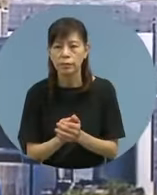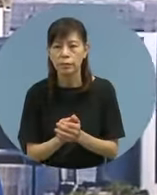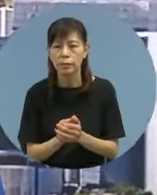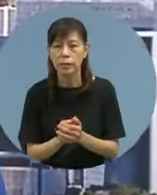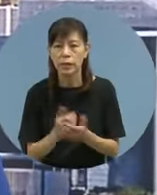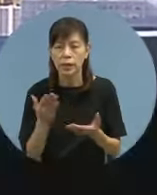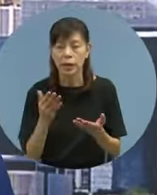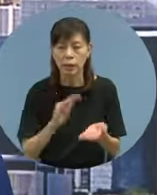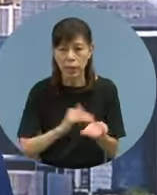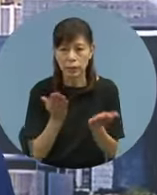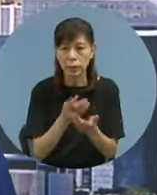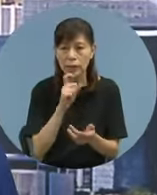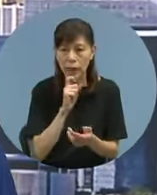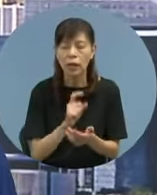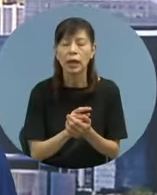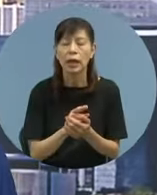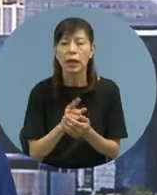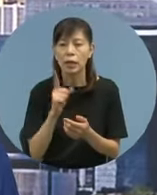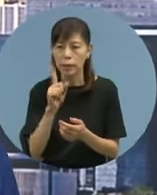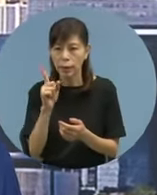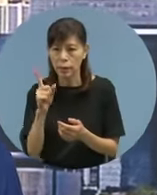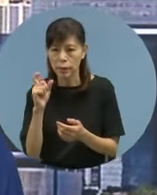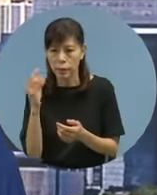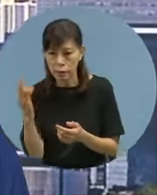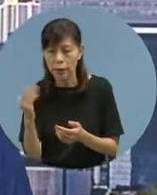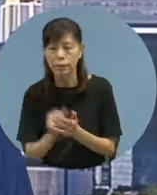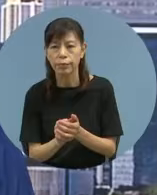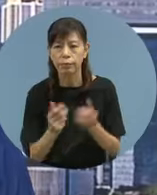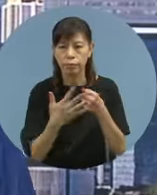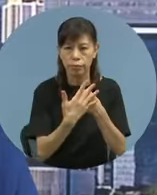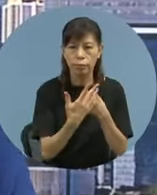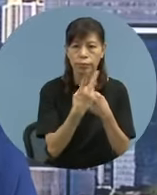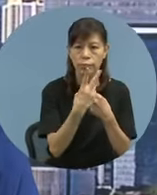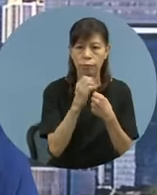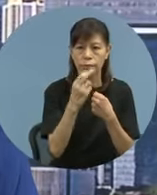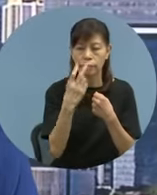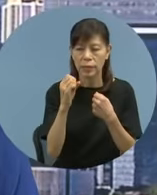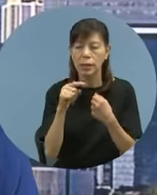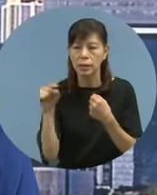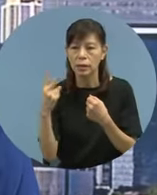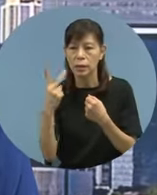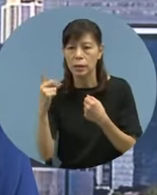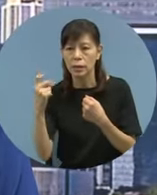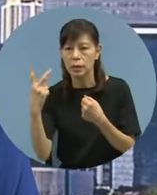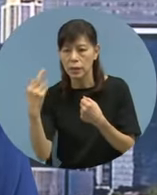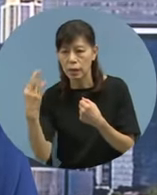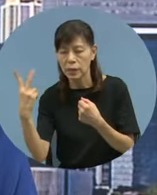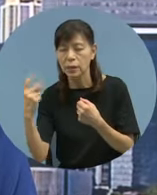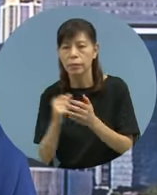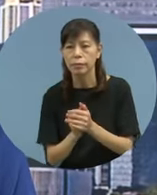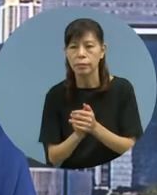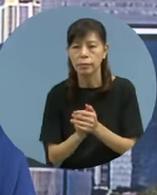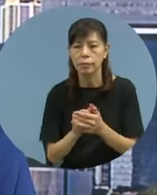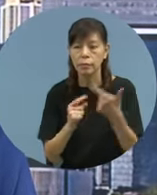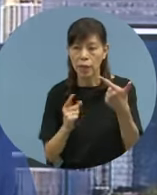113個個案。咁個個案編號咧就係2020去到2132。咁有8個係輸入